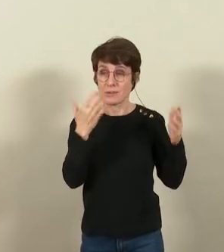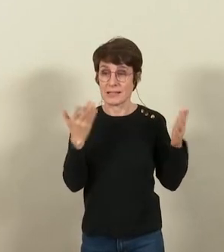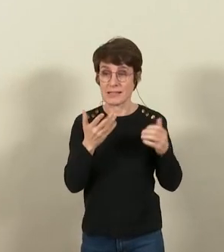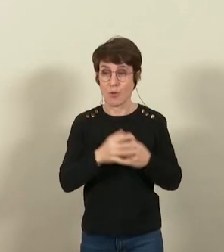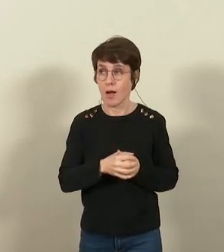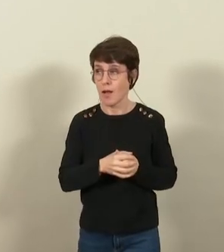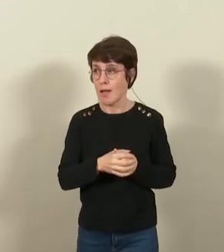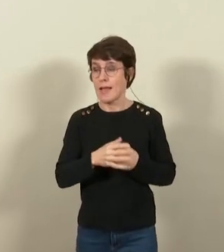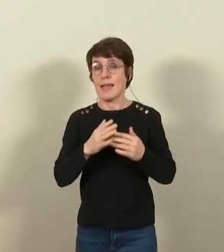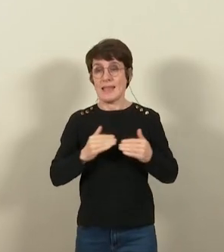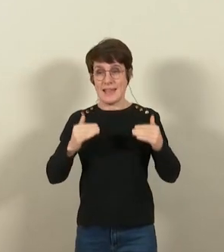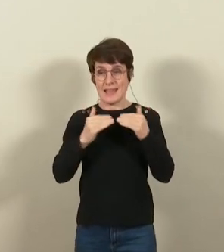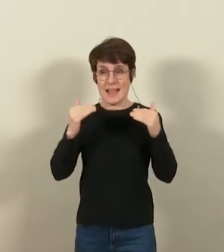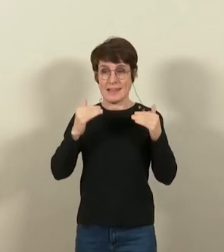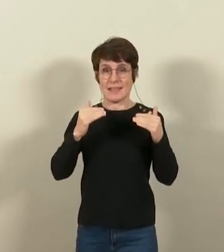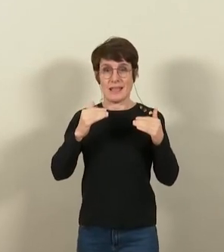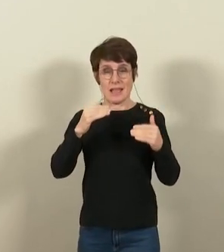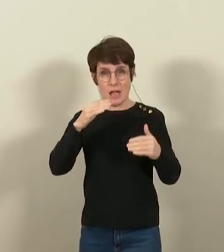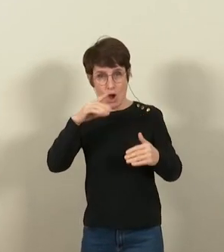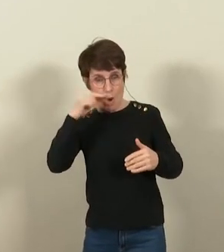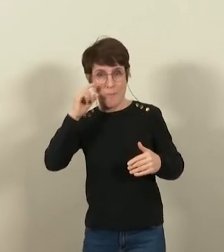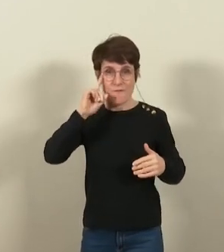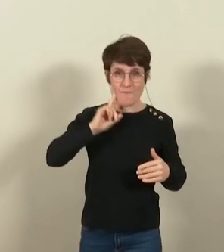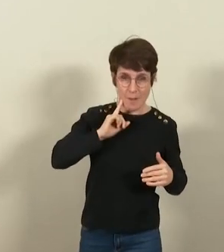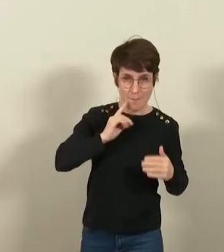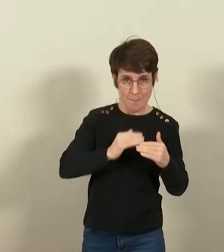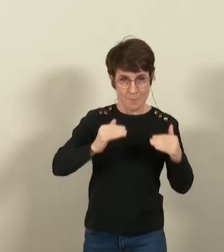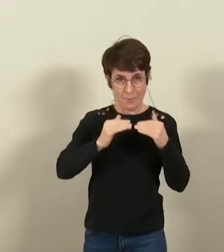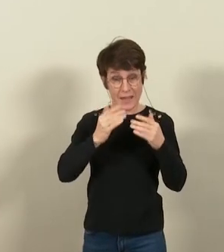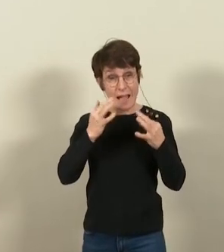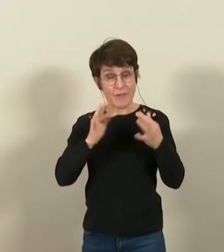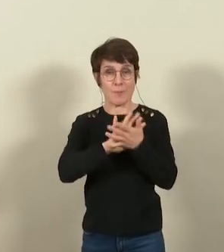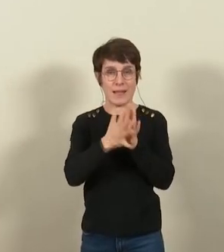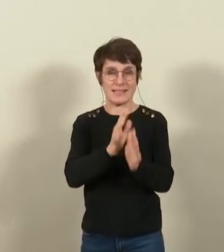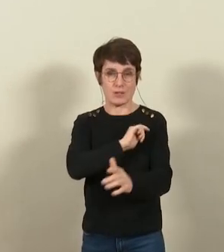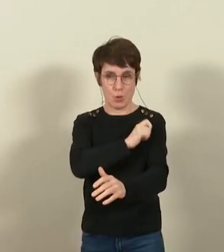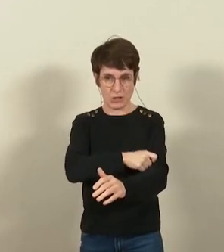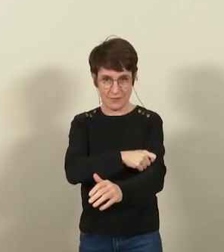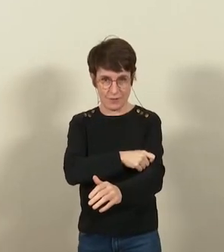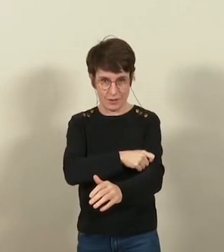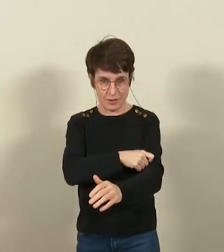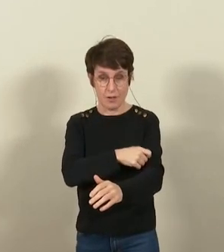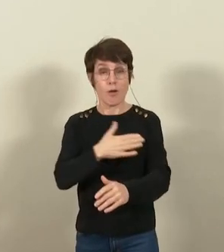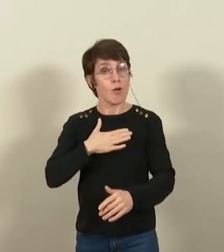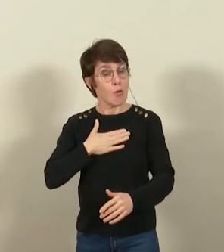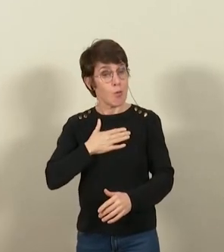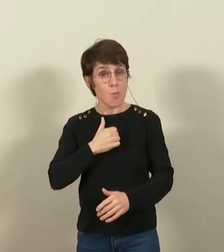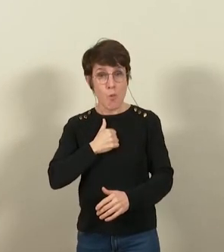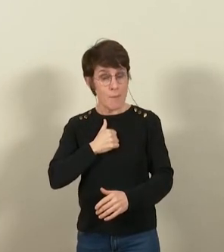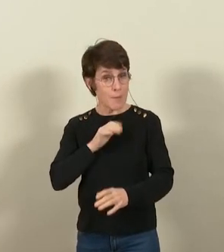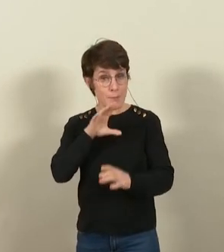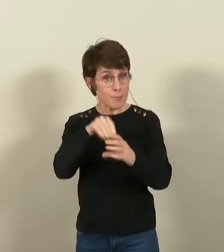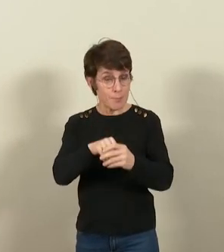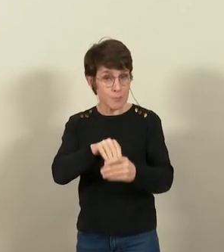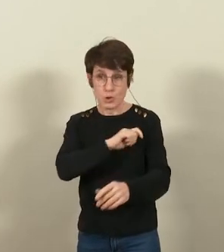l'égalité entre hommes et femmes dans la pratique sportive écoutez moi je fais du sport aussi je cours là je cours là